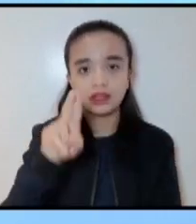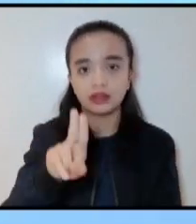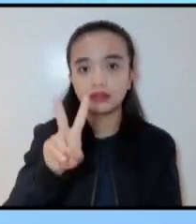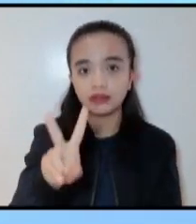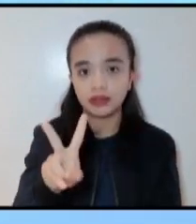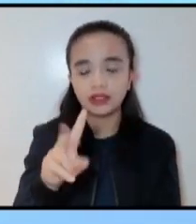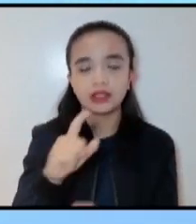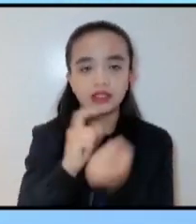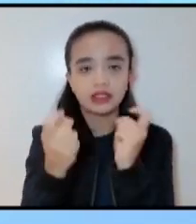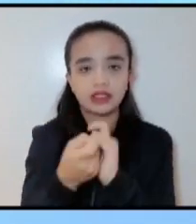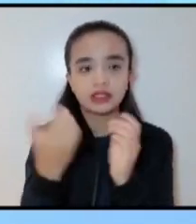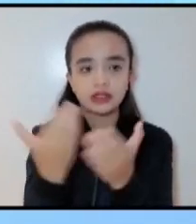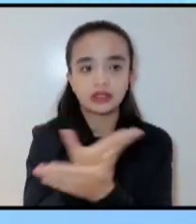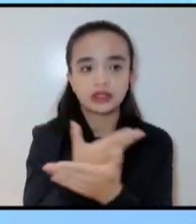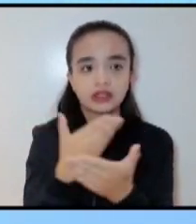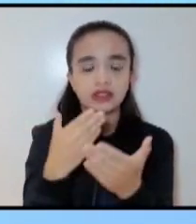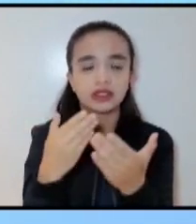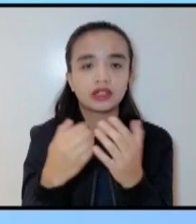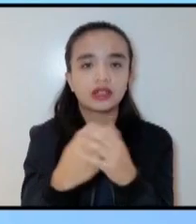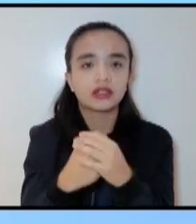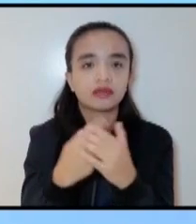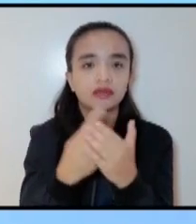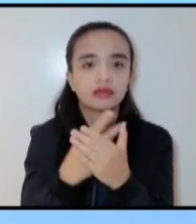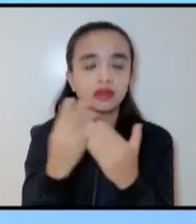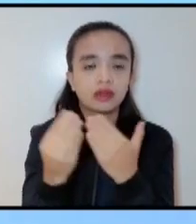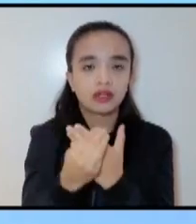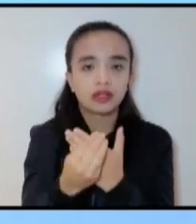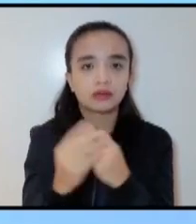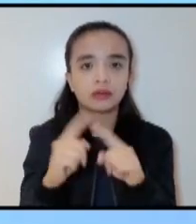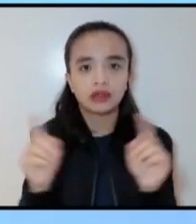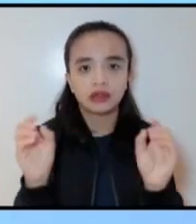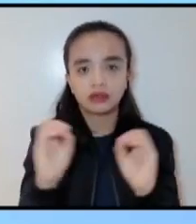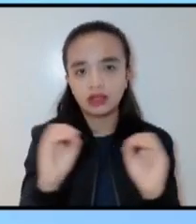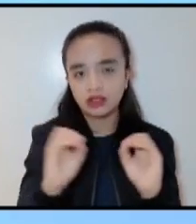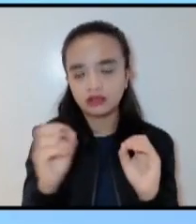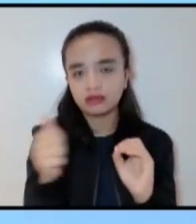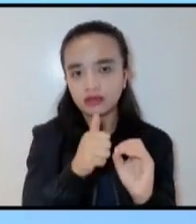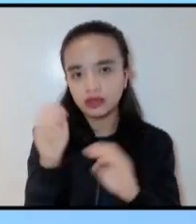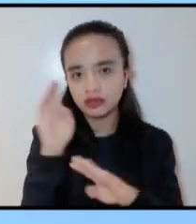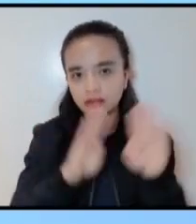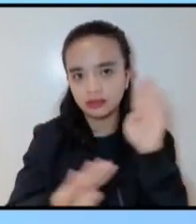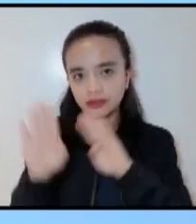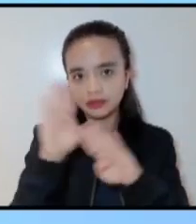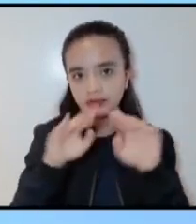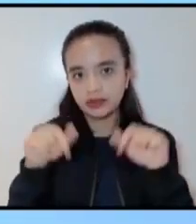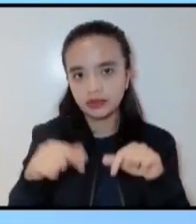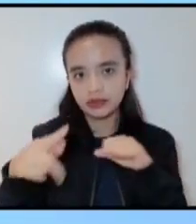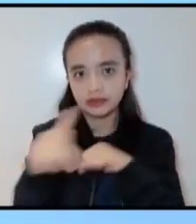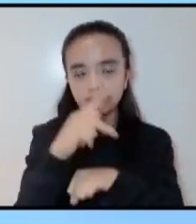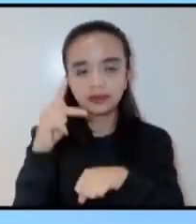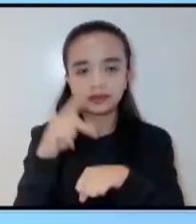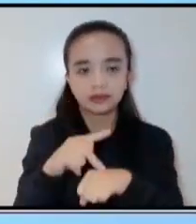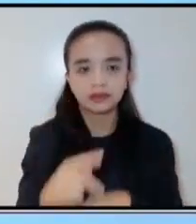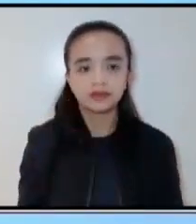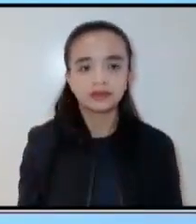magkakaroon ng transport crisis sa bansa. Si Bernard Ferrer sa report. Rise and shine, Bernard.